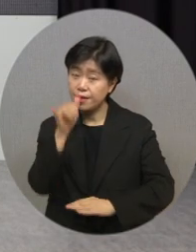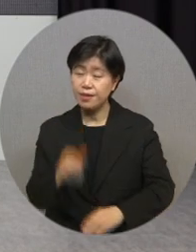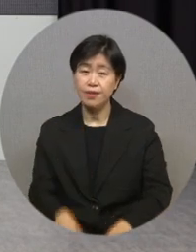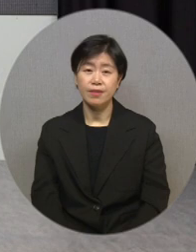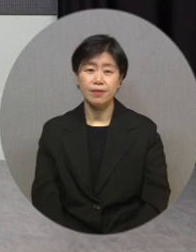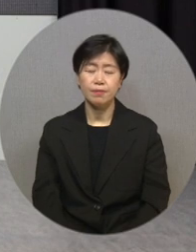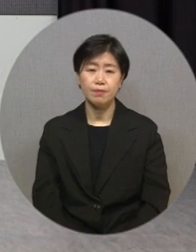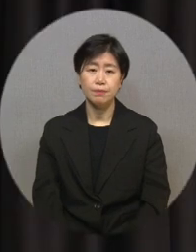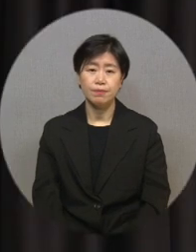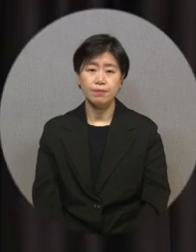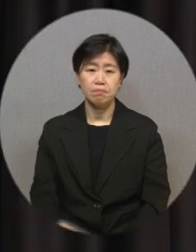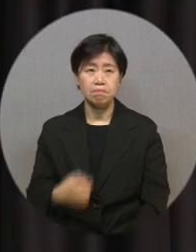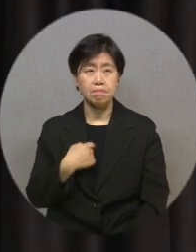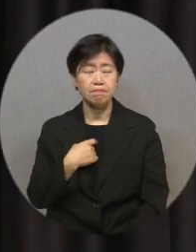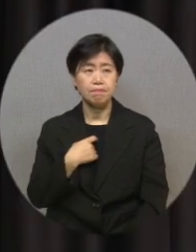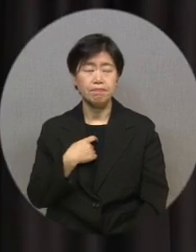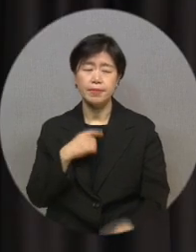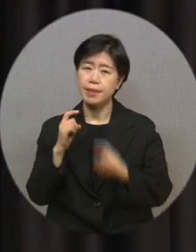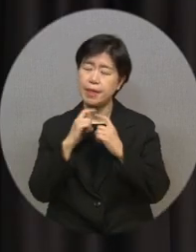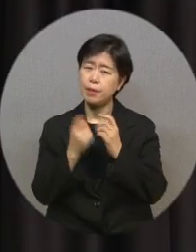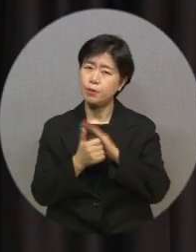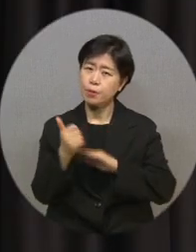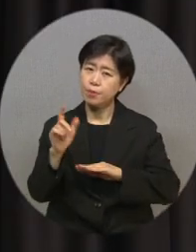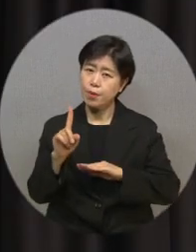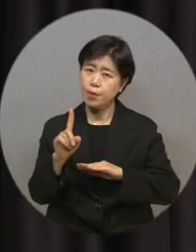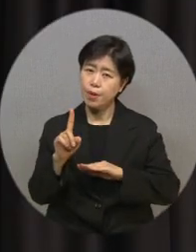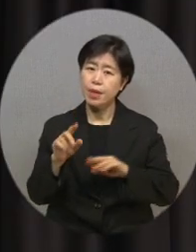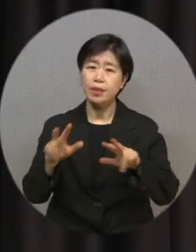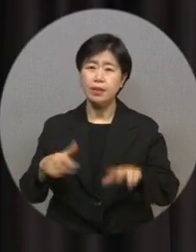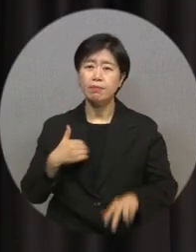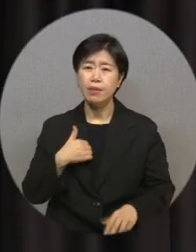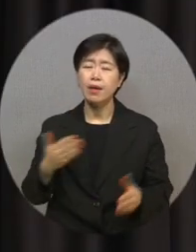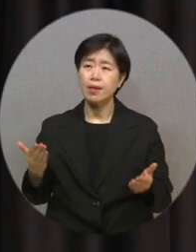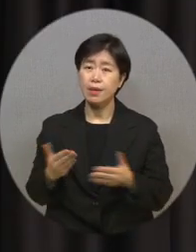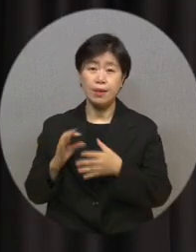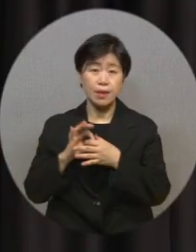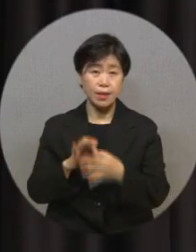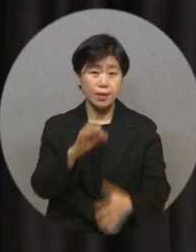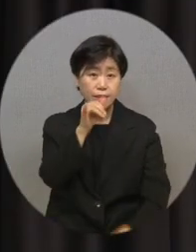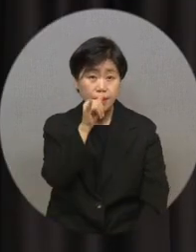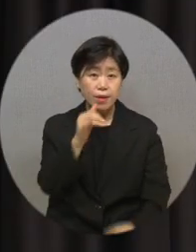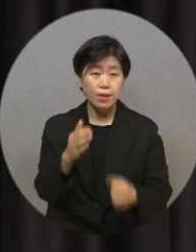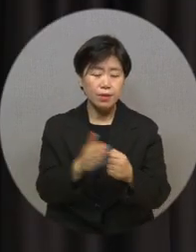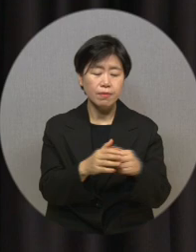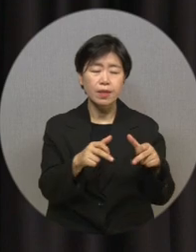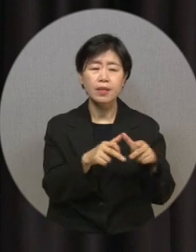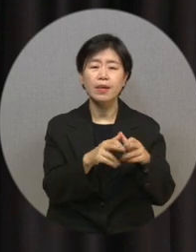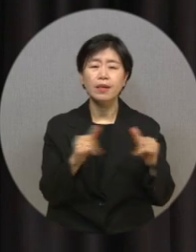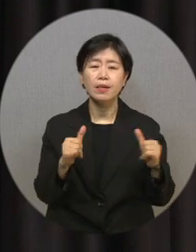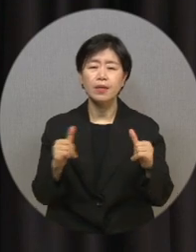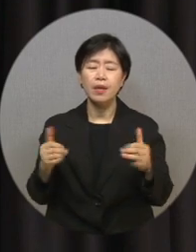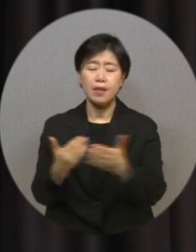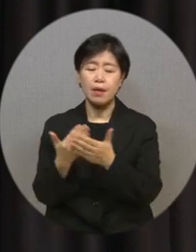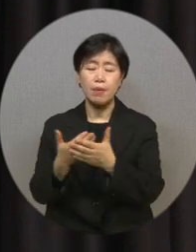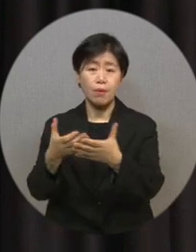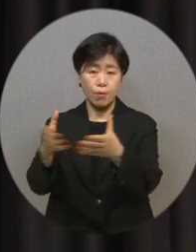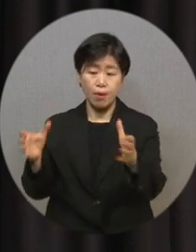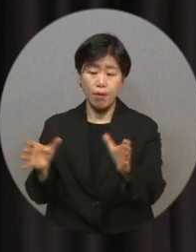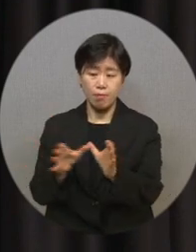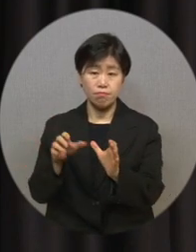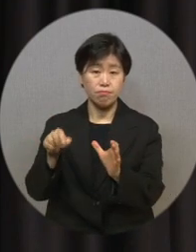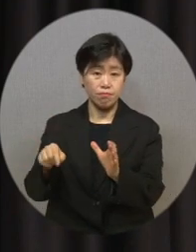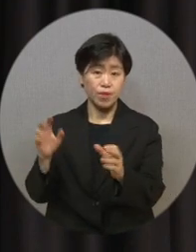개인적인 소망은 뭐 저는 그냥 제가 직장생활을 하다 보니까 우리 장인 개발원이 좀 더 안정적으로